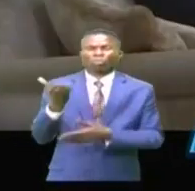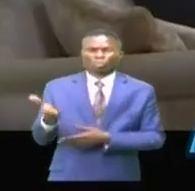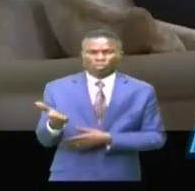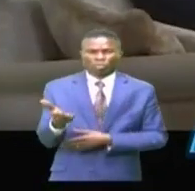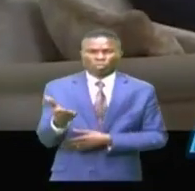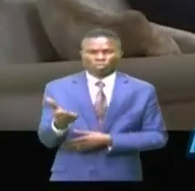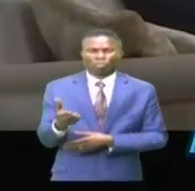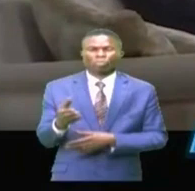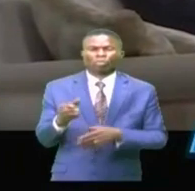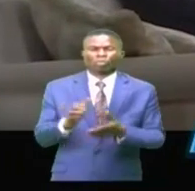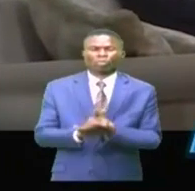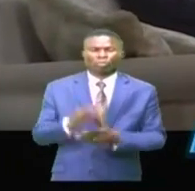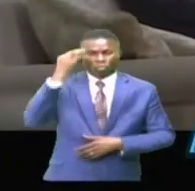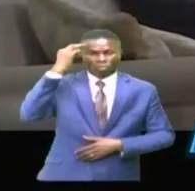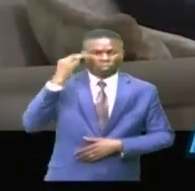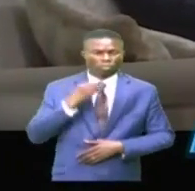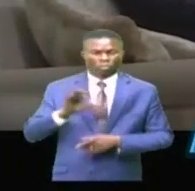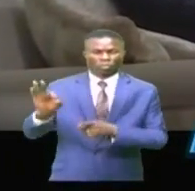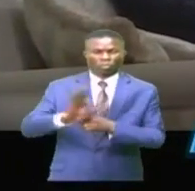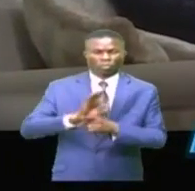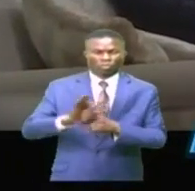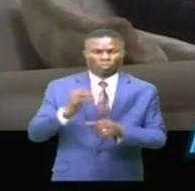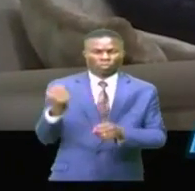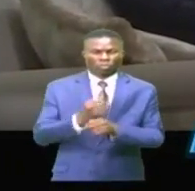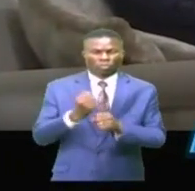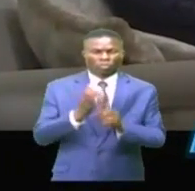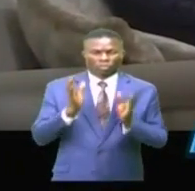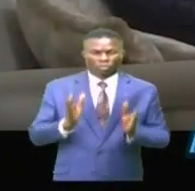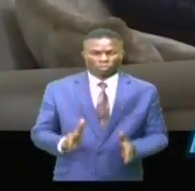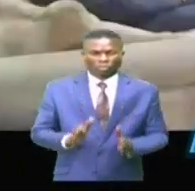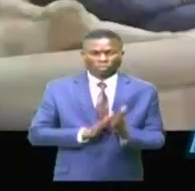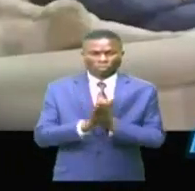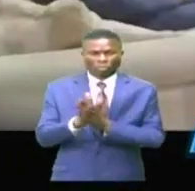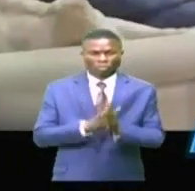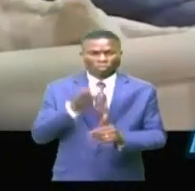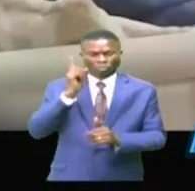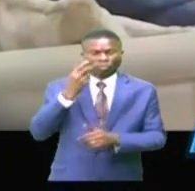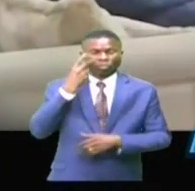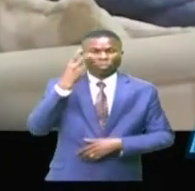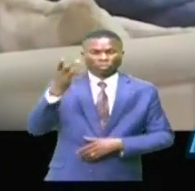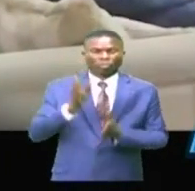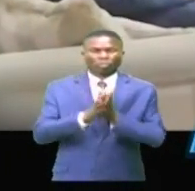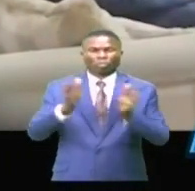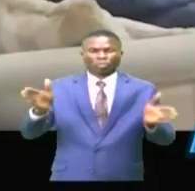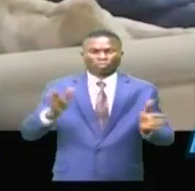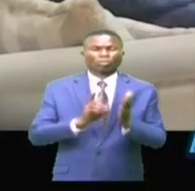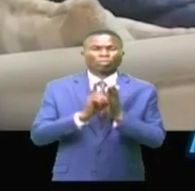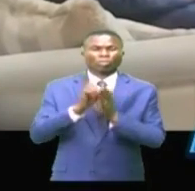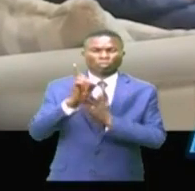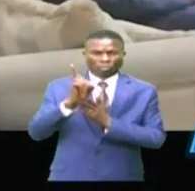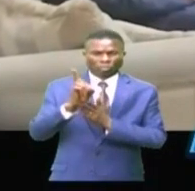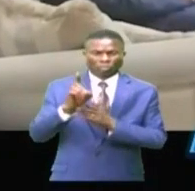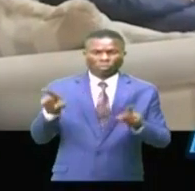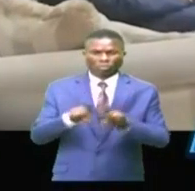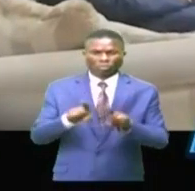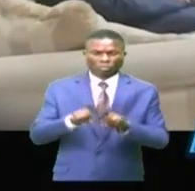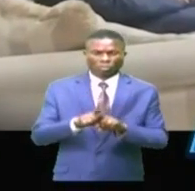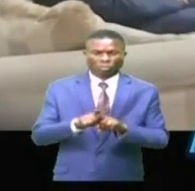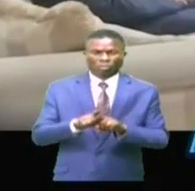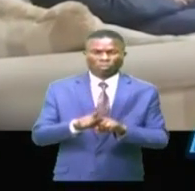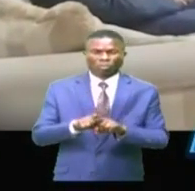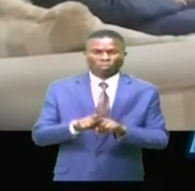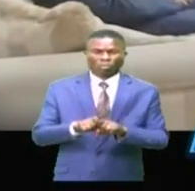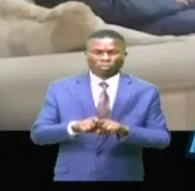autres la ministre de la Formation Professionnelle s'appuie sur la vision glob pas mal de développement tel qu'un playmobilier